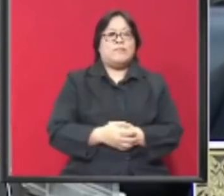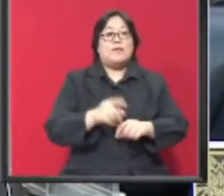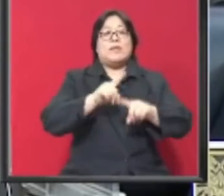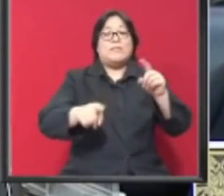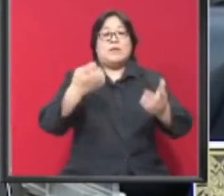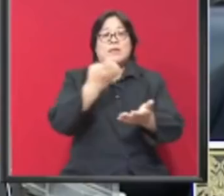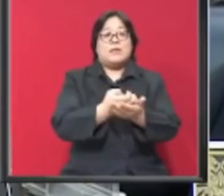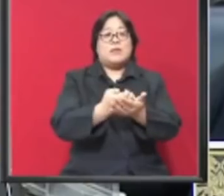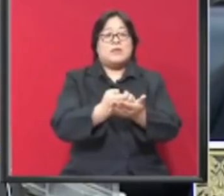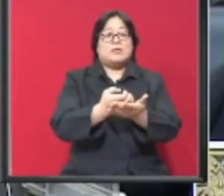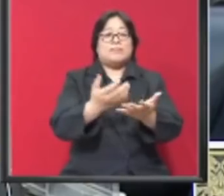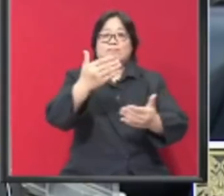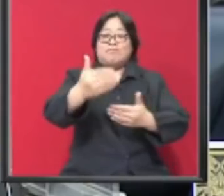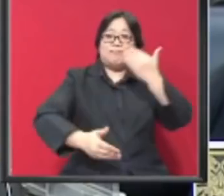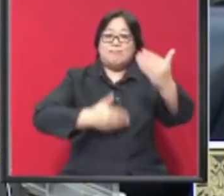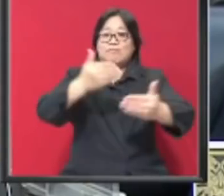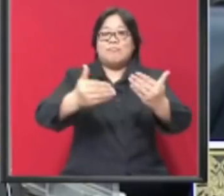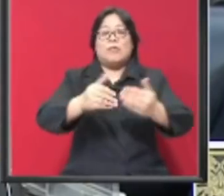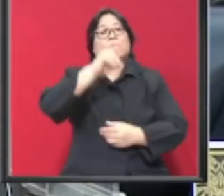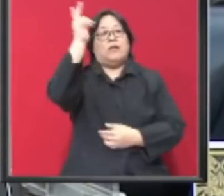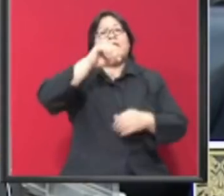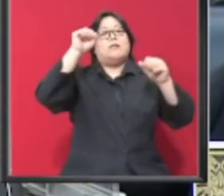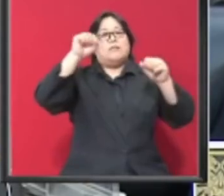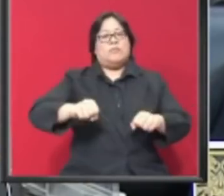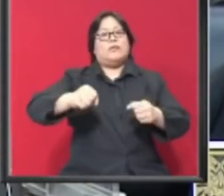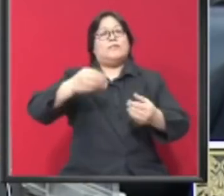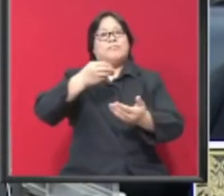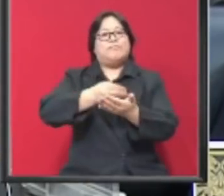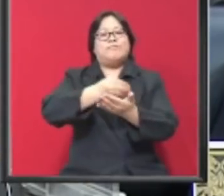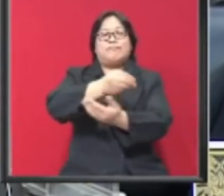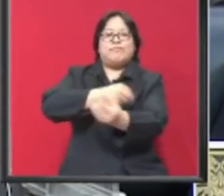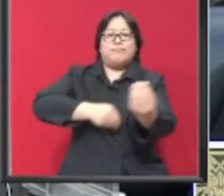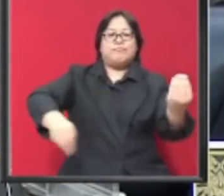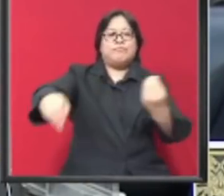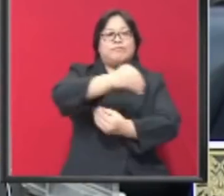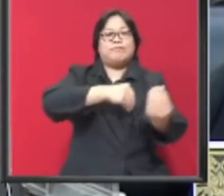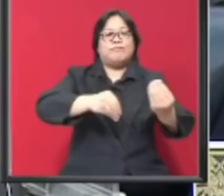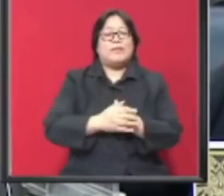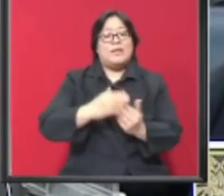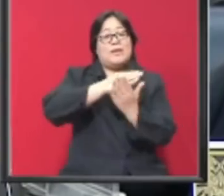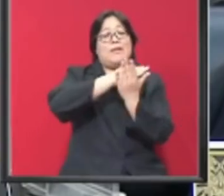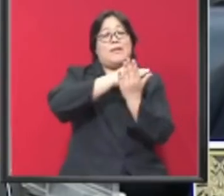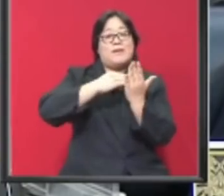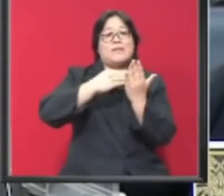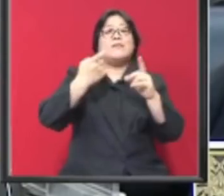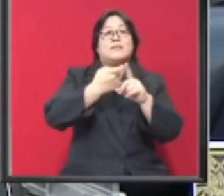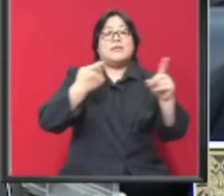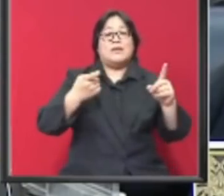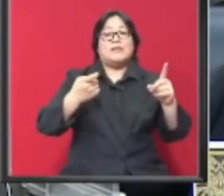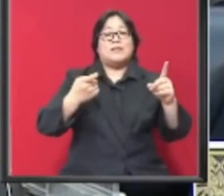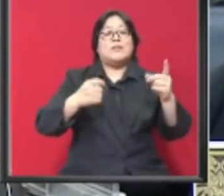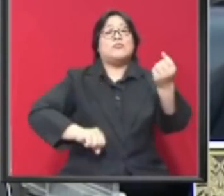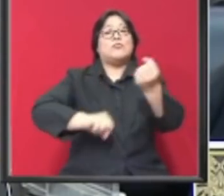ekonomi menjadi lebih maju kerajaan akan dapat pulangan sekurang-kurangnya separuh daripada